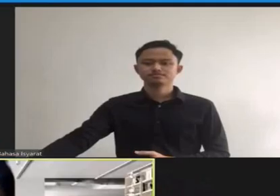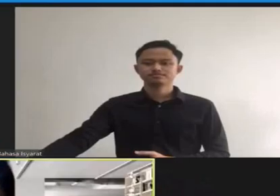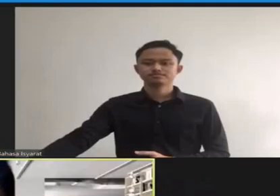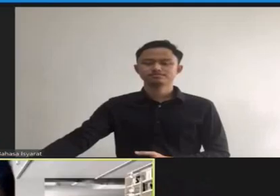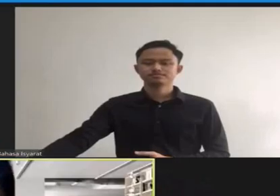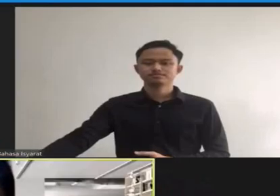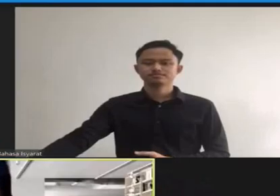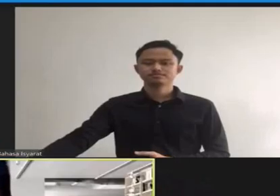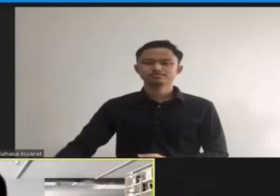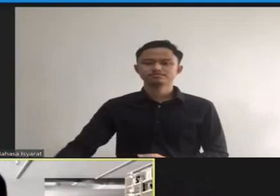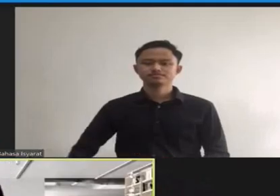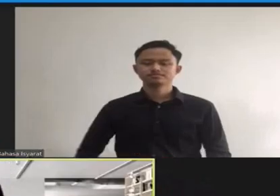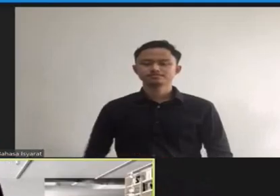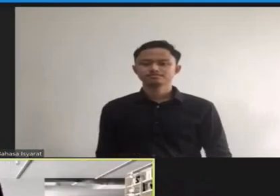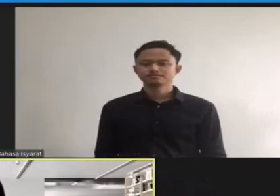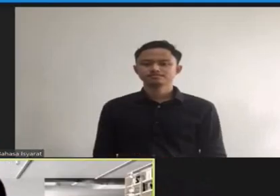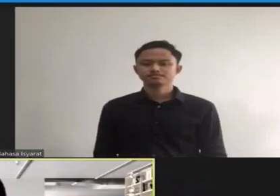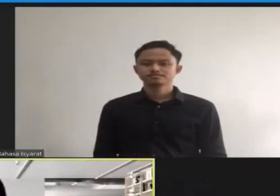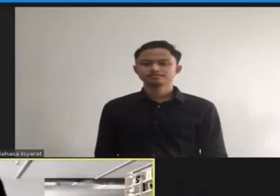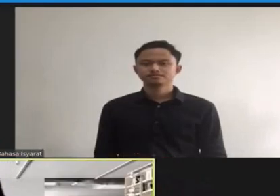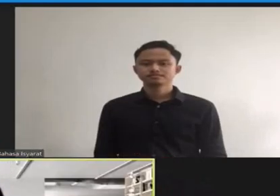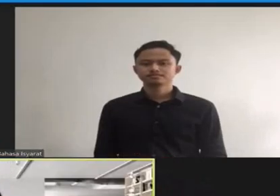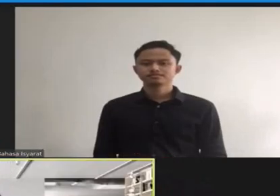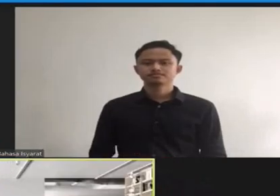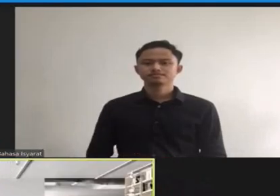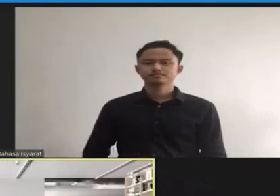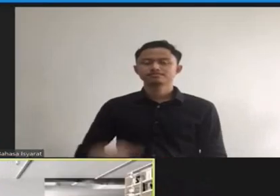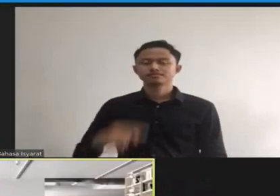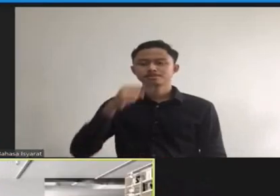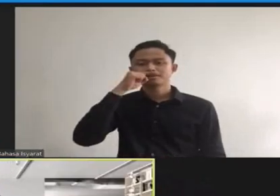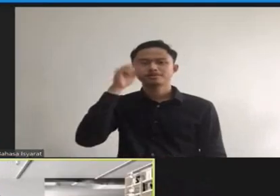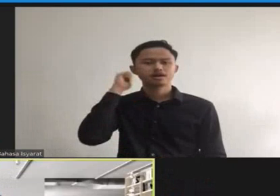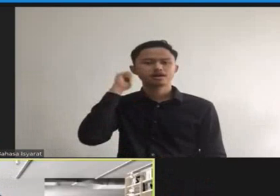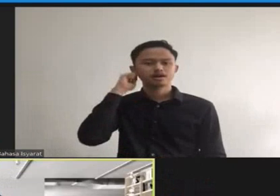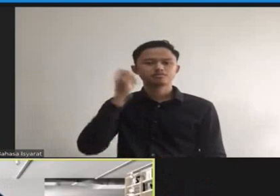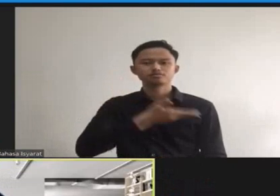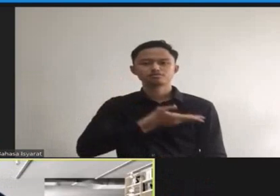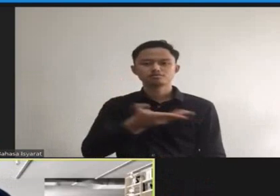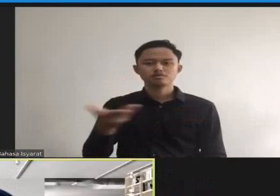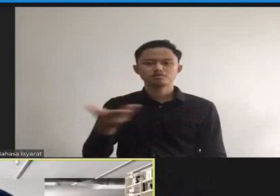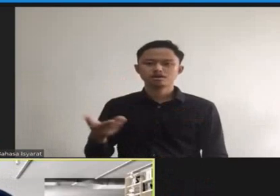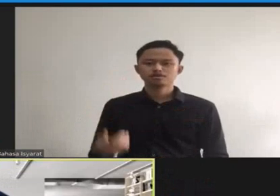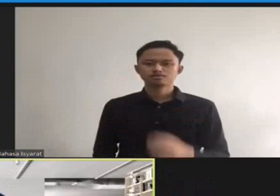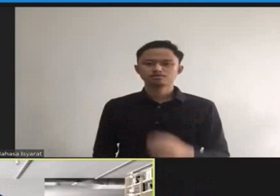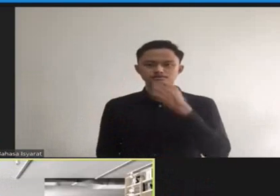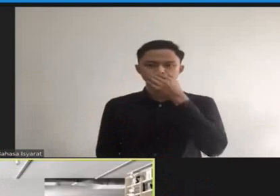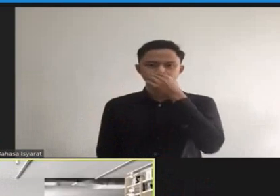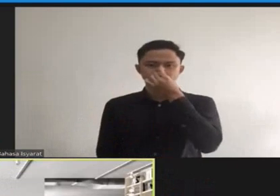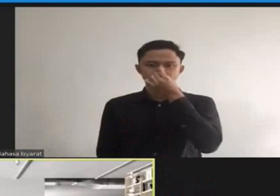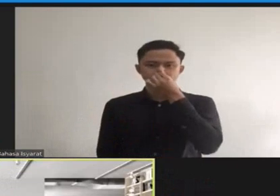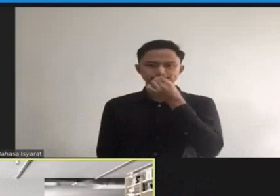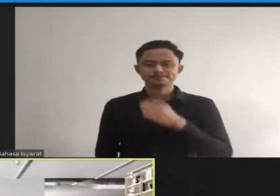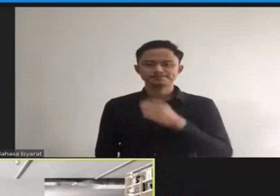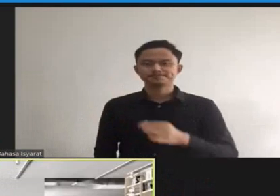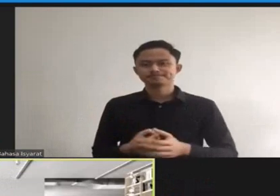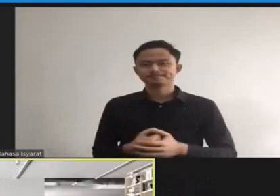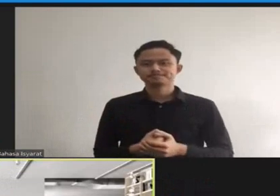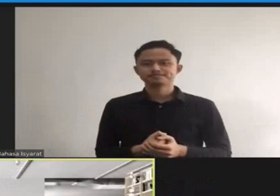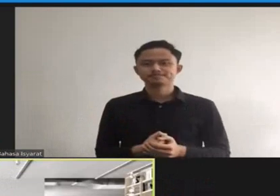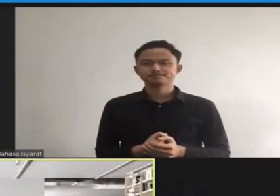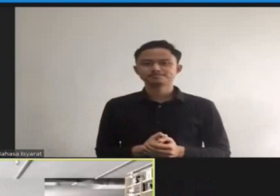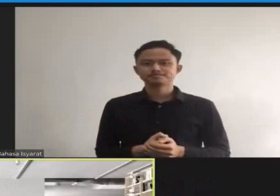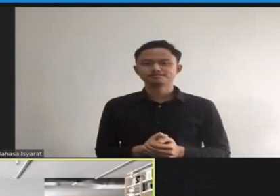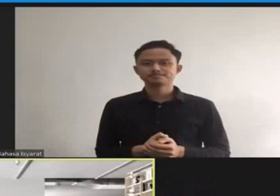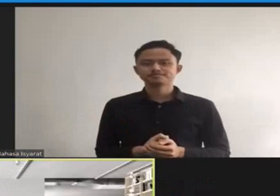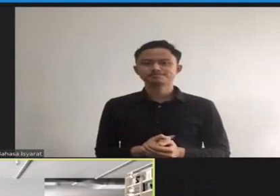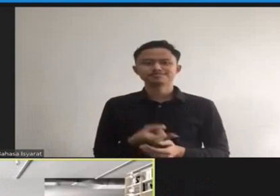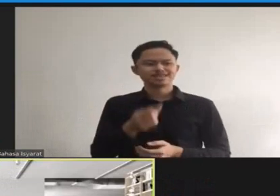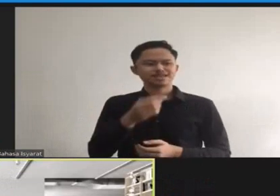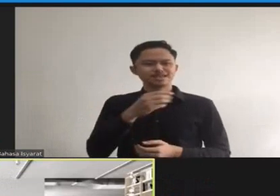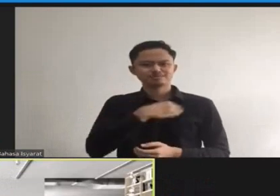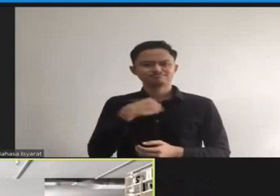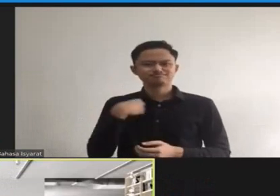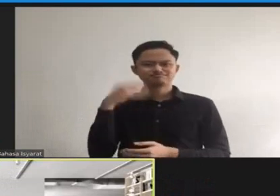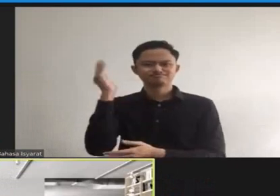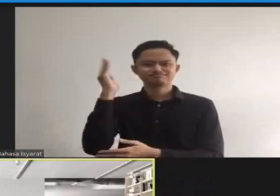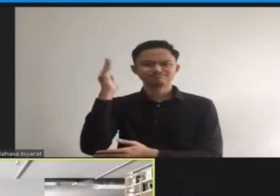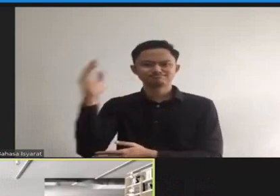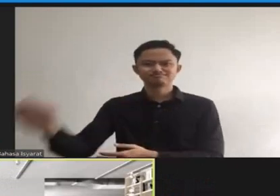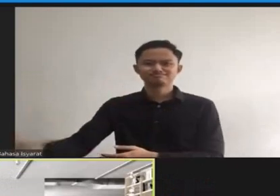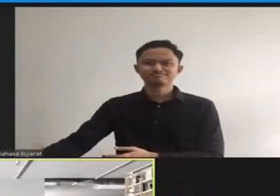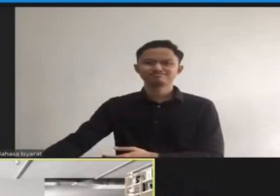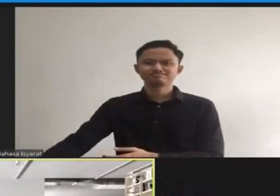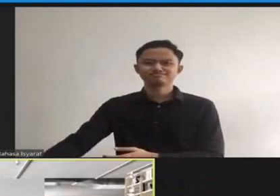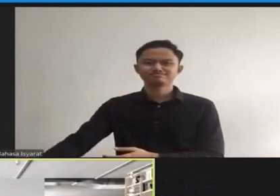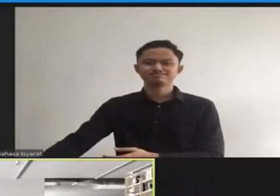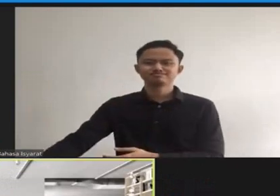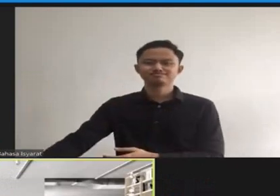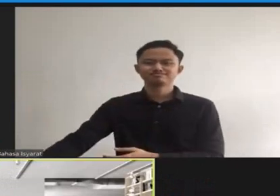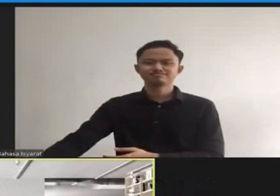Pak Bram, Ibu dan Bapak sekalian, teman-teman para narasumber, ada Dr. Yogi, Bu